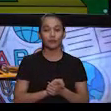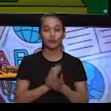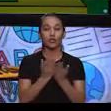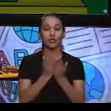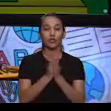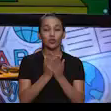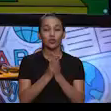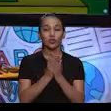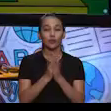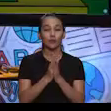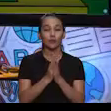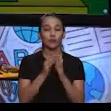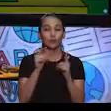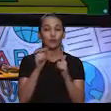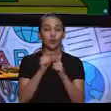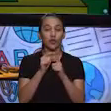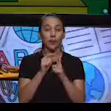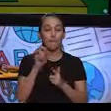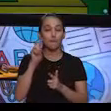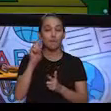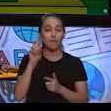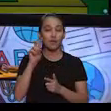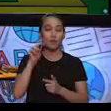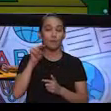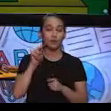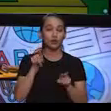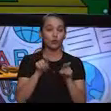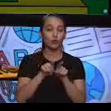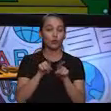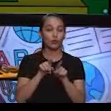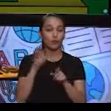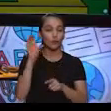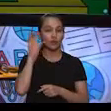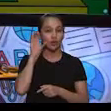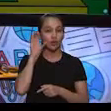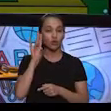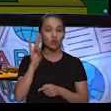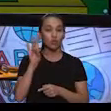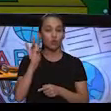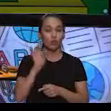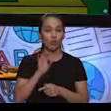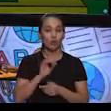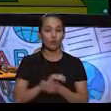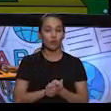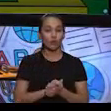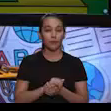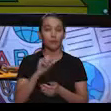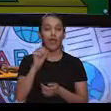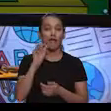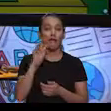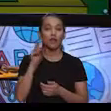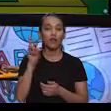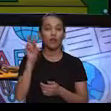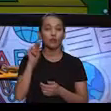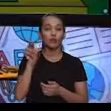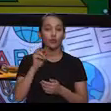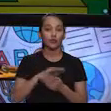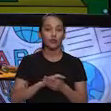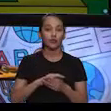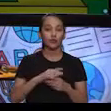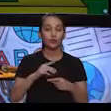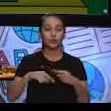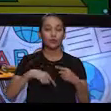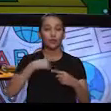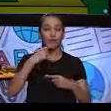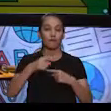kitob so'zida b, p tarzida eshitilmoqda. Avlod so'zida esa d tovushi